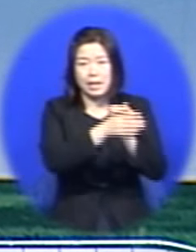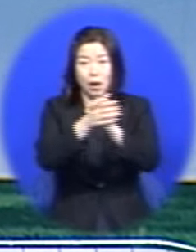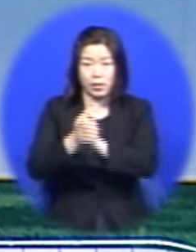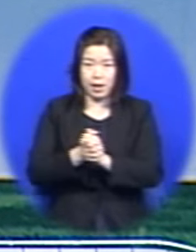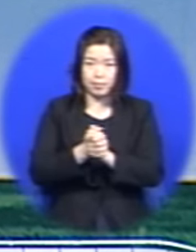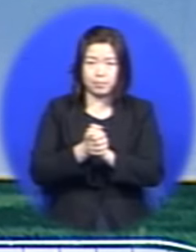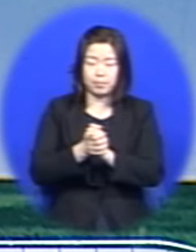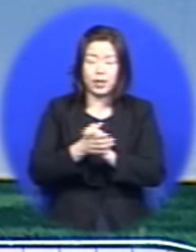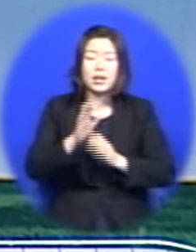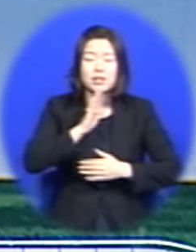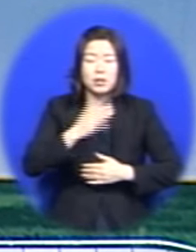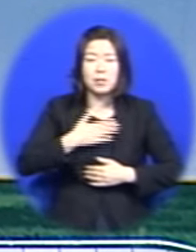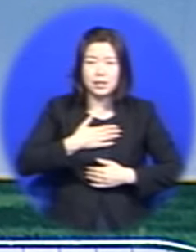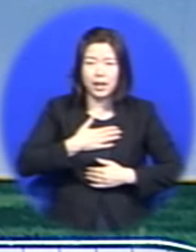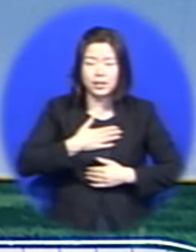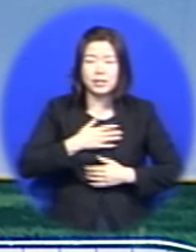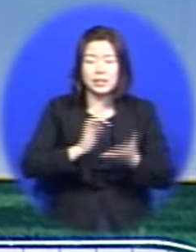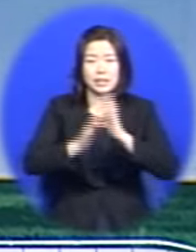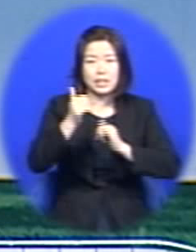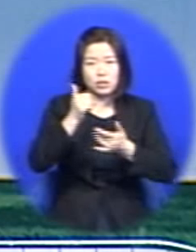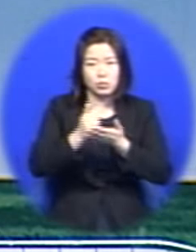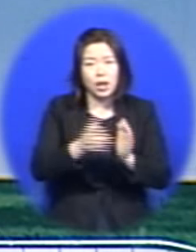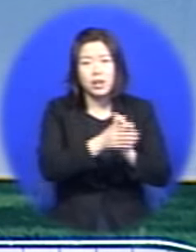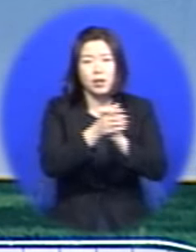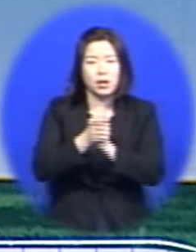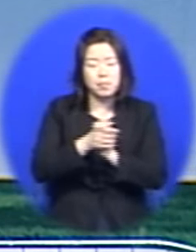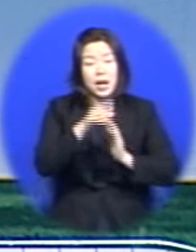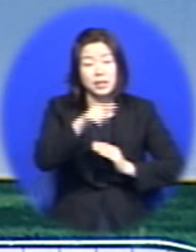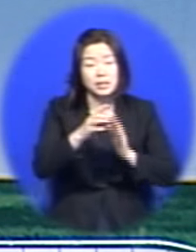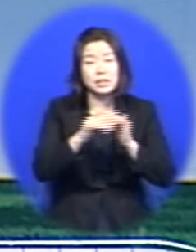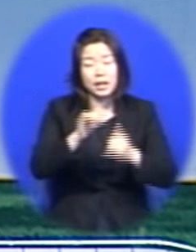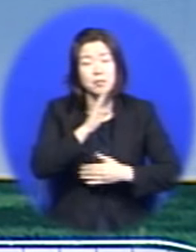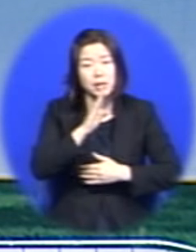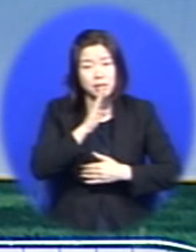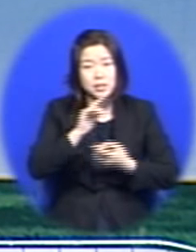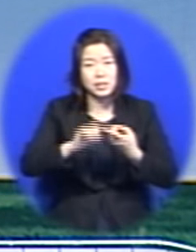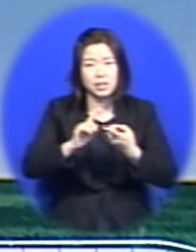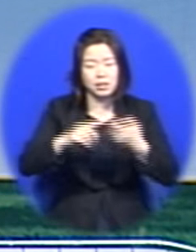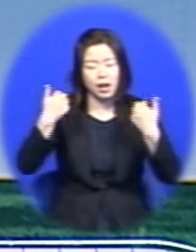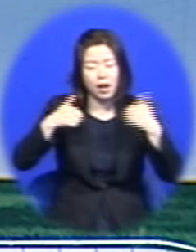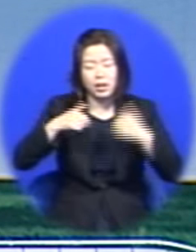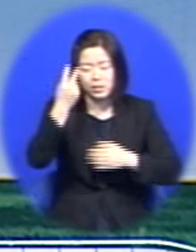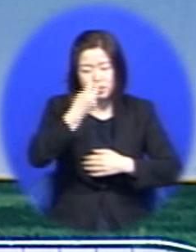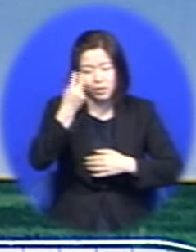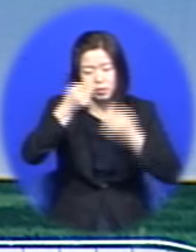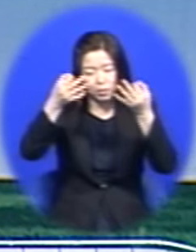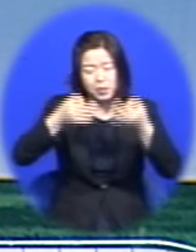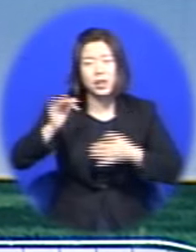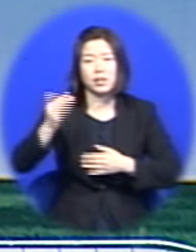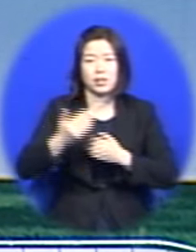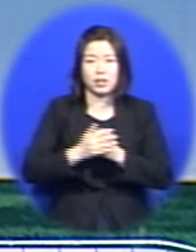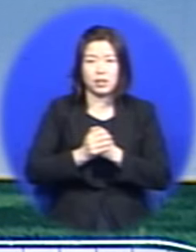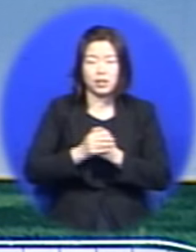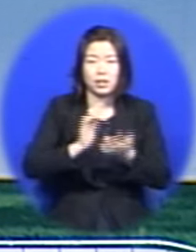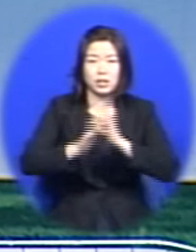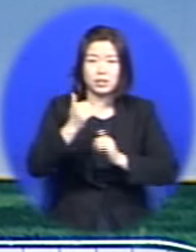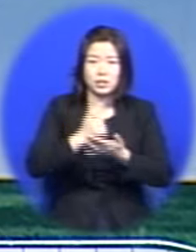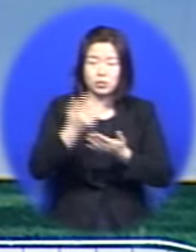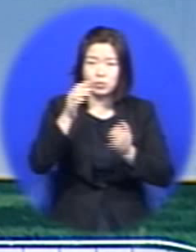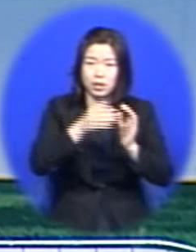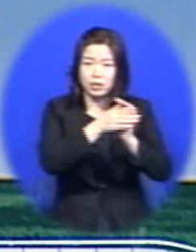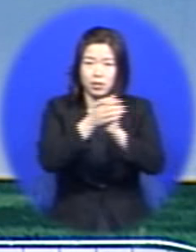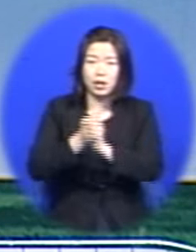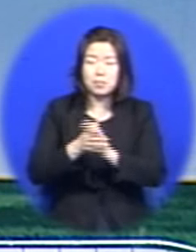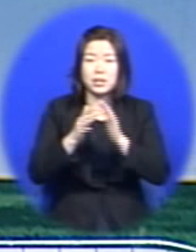나는 정말 예수님과 연합한 바로 그 사람인지를 여러분이 점검해야 됩니다. 예수님과 연합한 자는 도대체